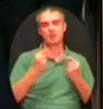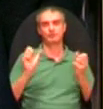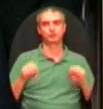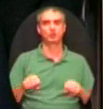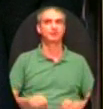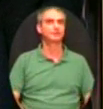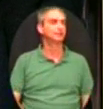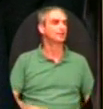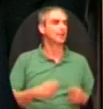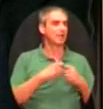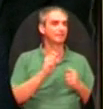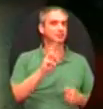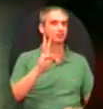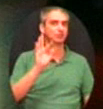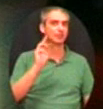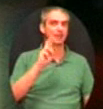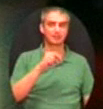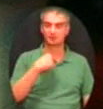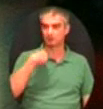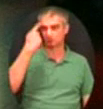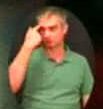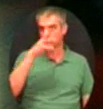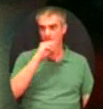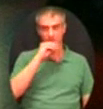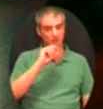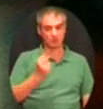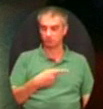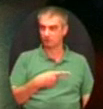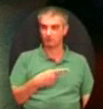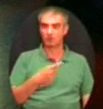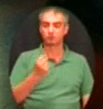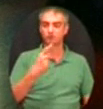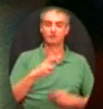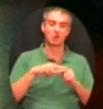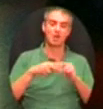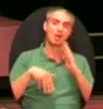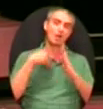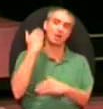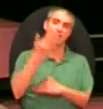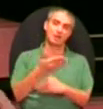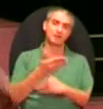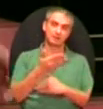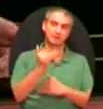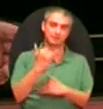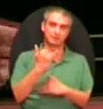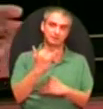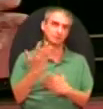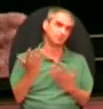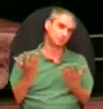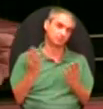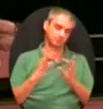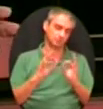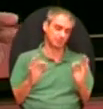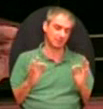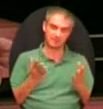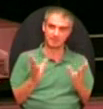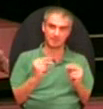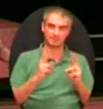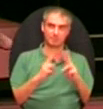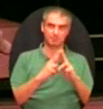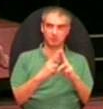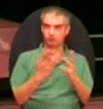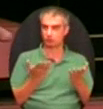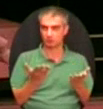משליטה. חבר הכנסת שטר? אני דרך אגב שאתם מדברים לא על השבוע הקרוב, על שבוע אחר כך. כן. לא, זה מתחיל עם